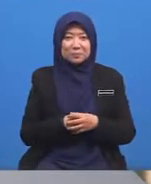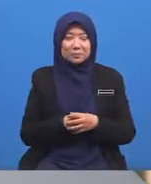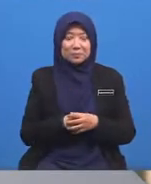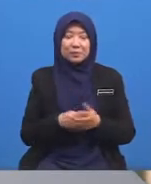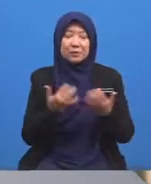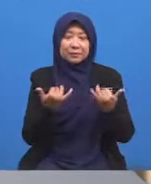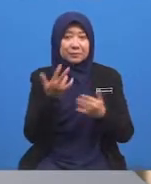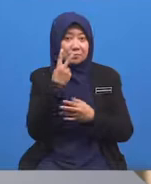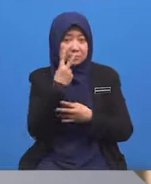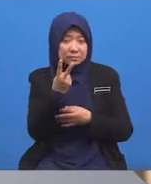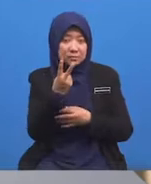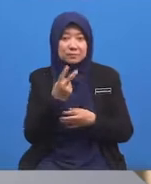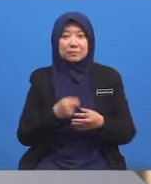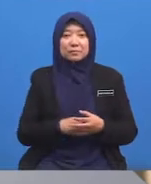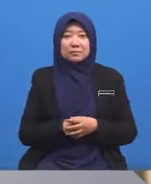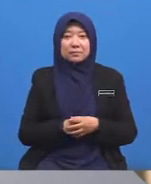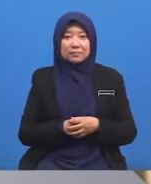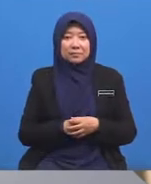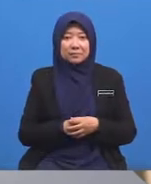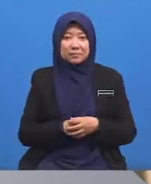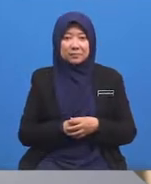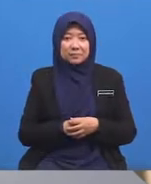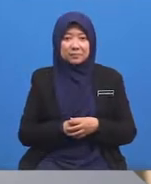Perhatikan situasi seterusnya.